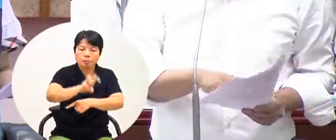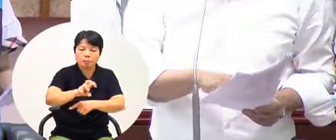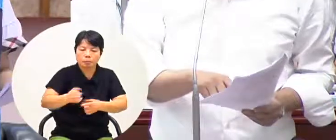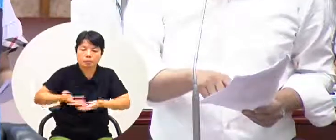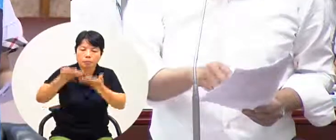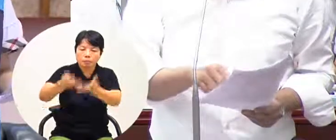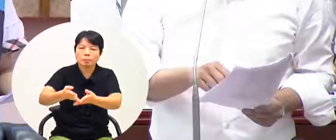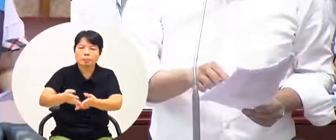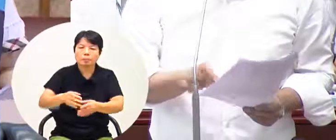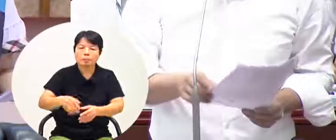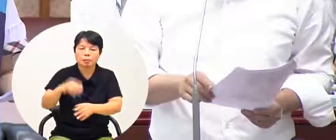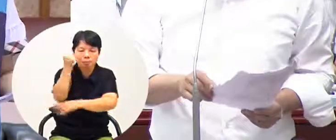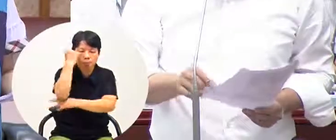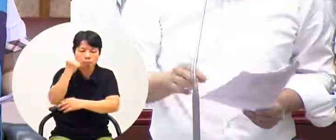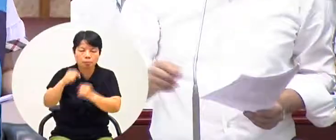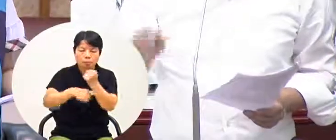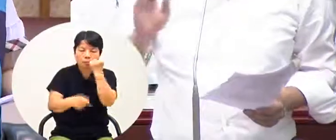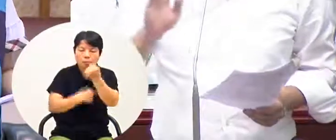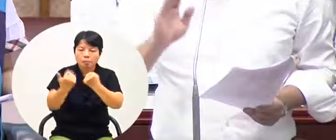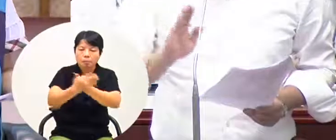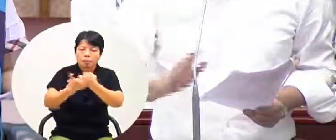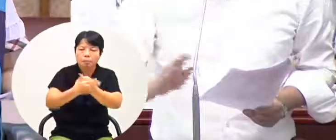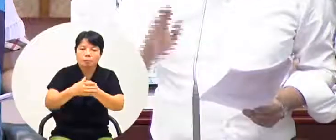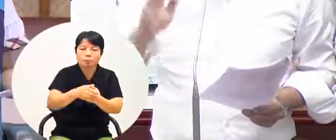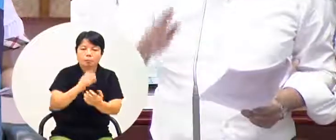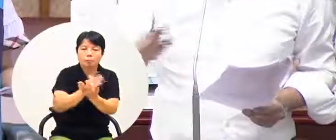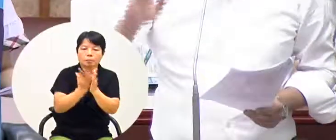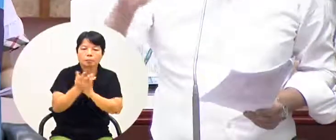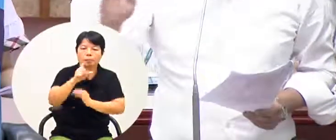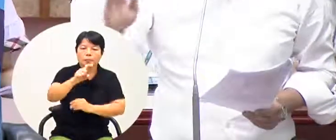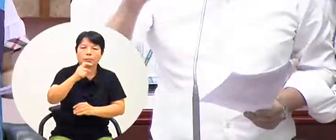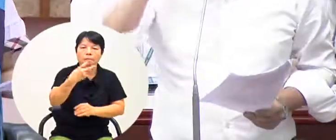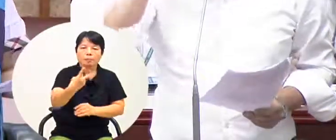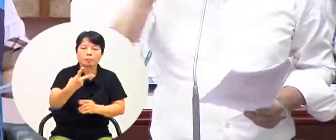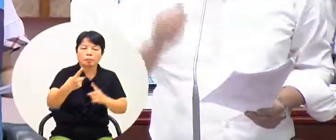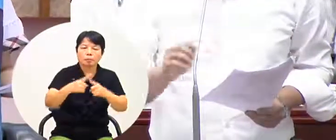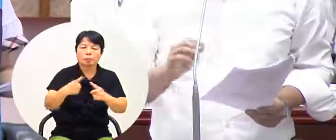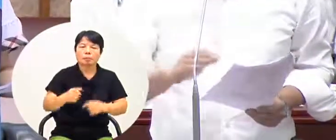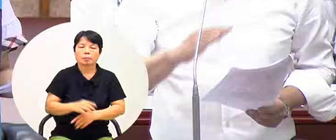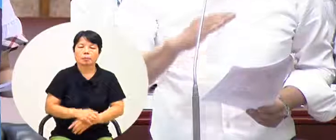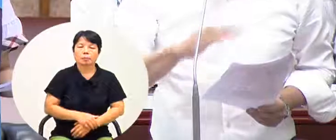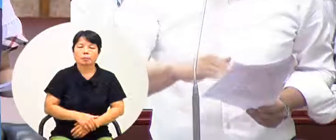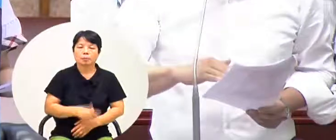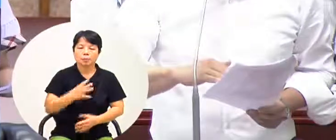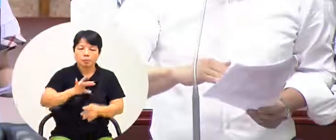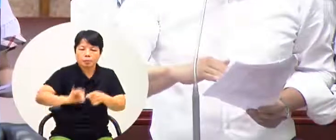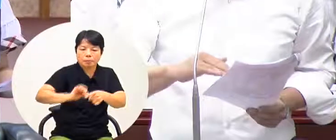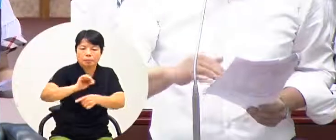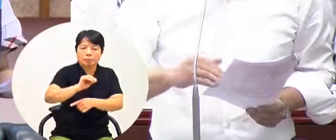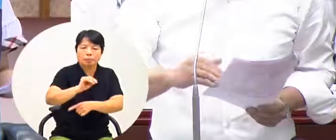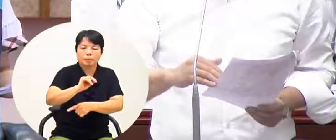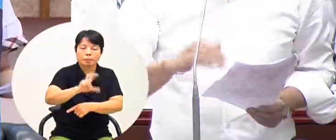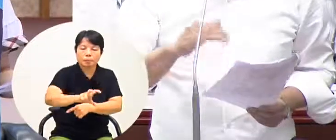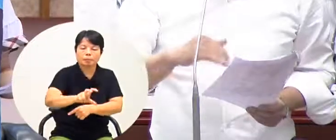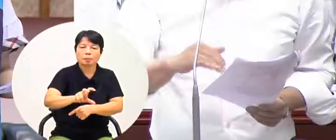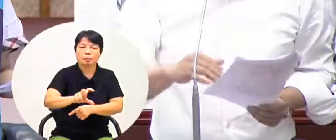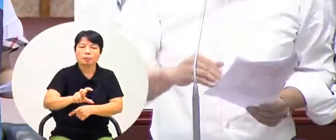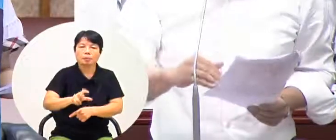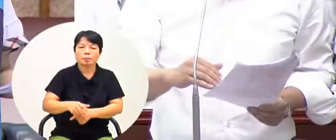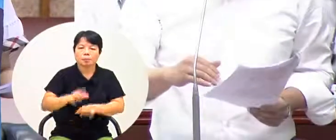保障那些12种身份的弱势。 年轻人提供多少？ 那其他的70%的部分，我们现在也在定